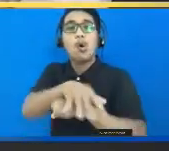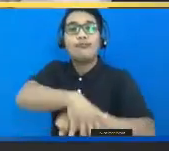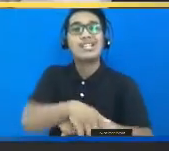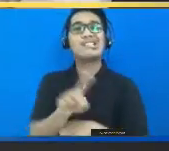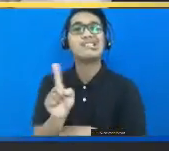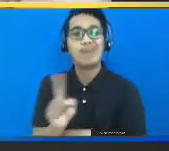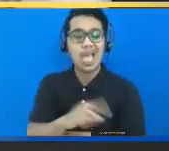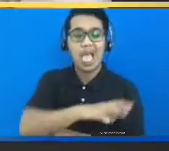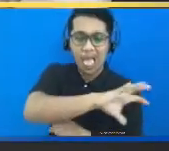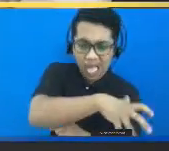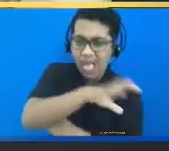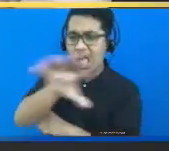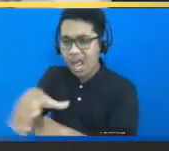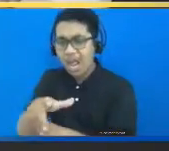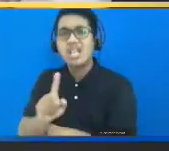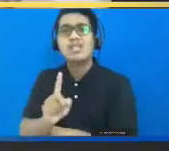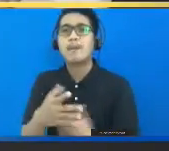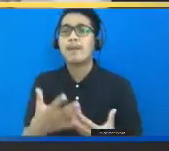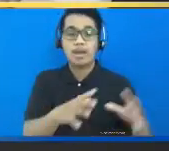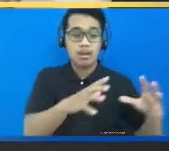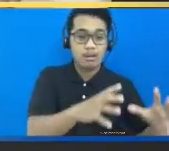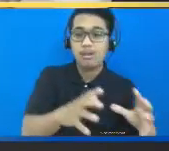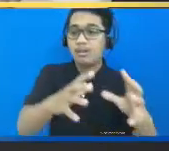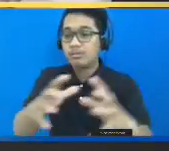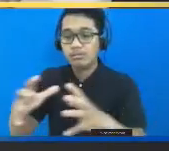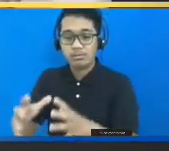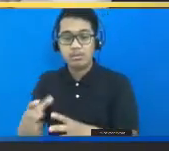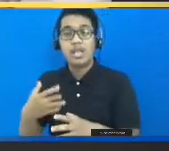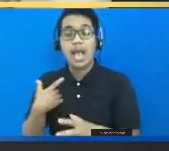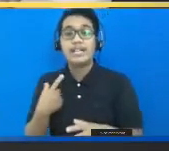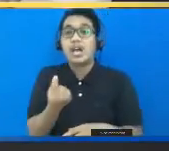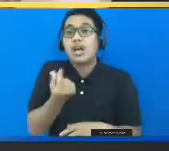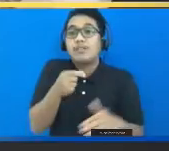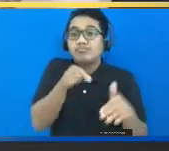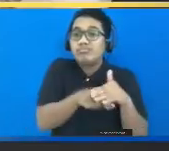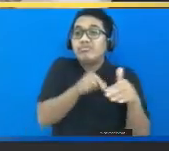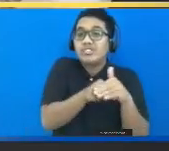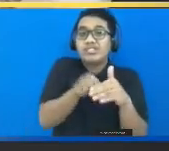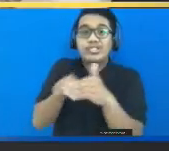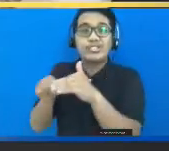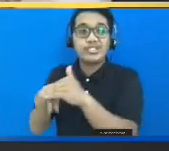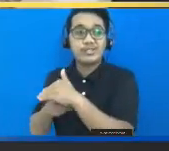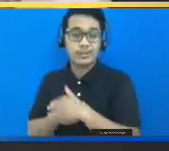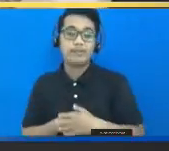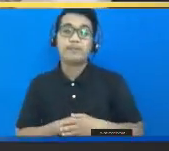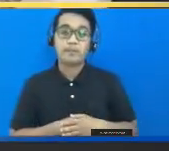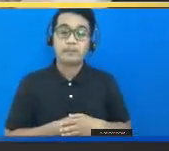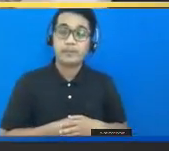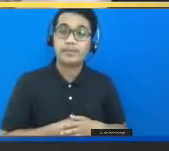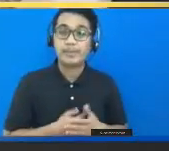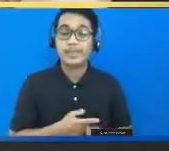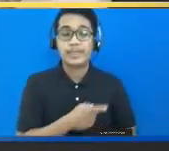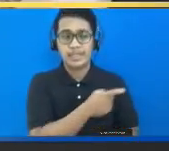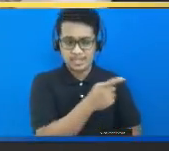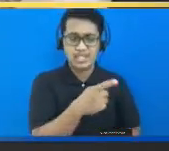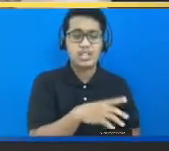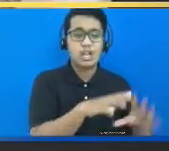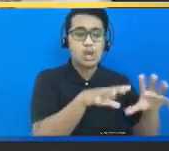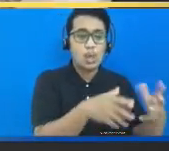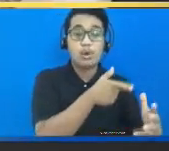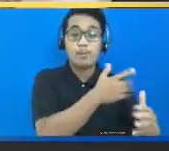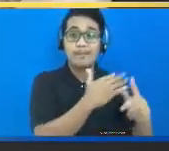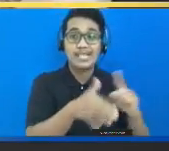kanguru lapak karena kelompok ini punya tabungan Ribang Faisal tak mengenai keyb recovery mereka yang punya